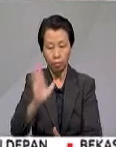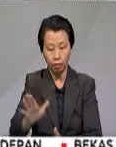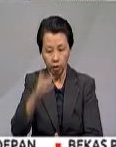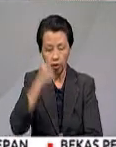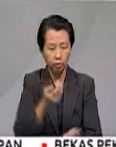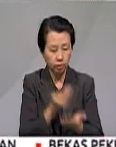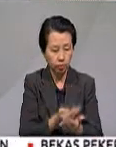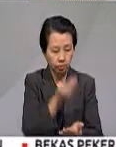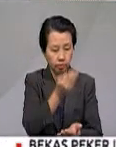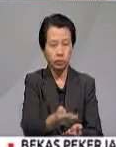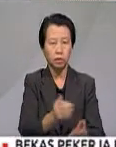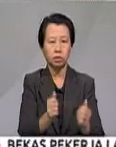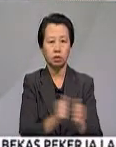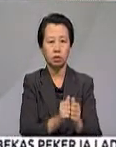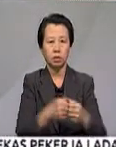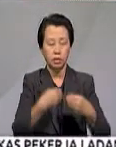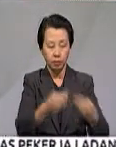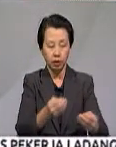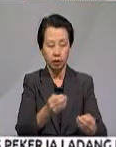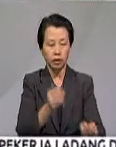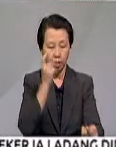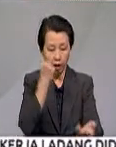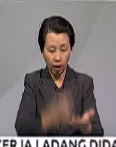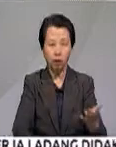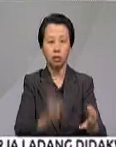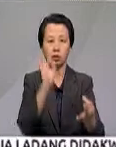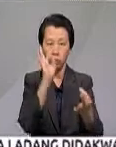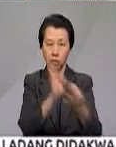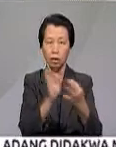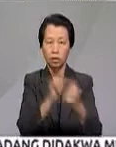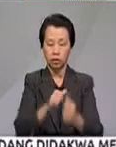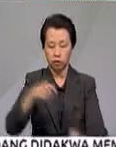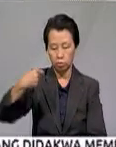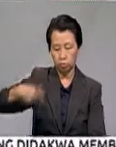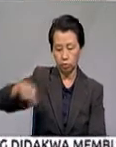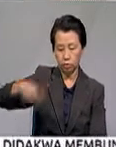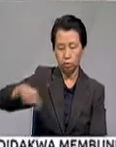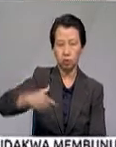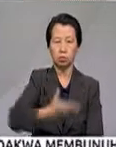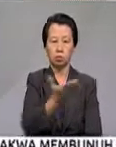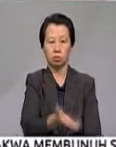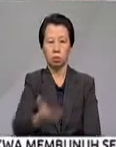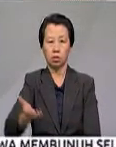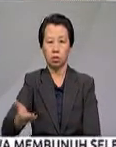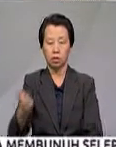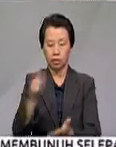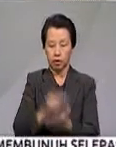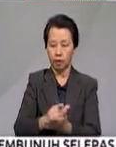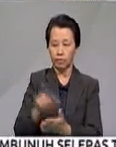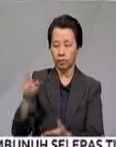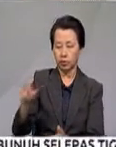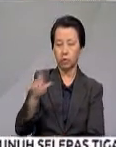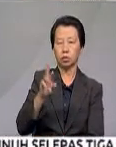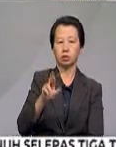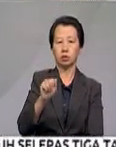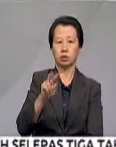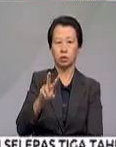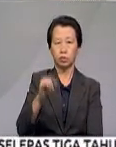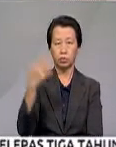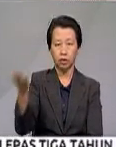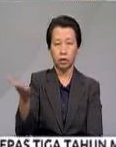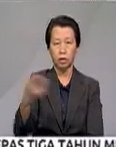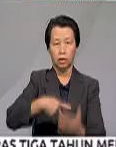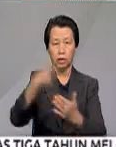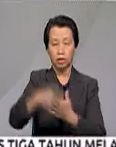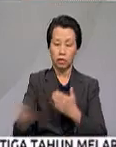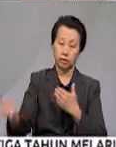untuk membeli dengan harga yang setimpal dengan kualiti barangan. Laporan Ravindran Sanmugam, sempena